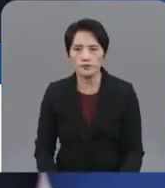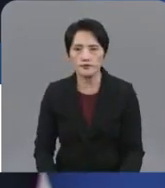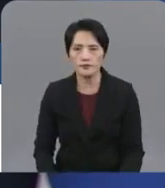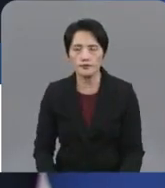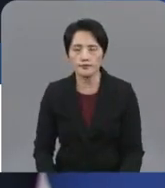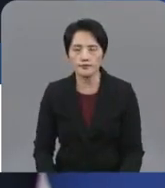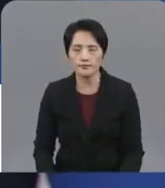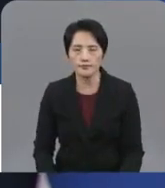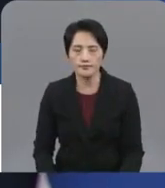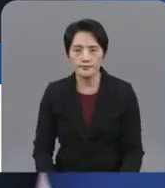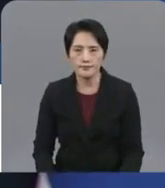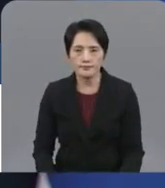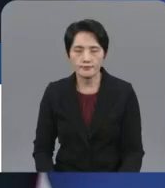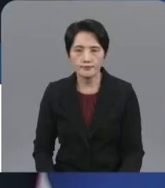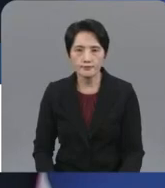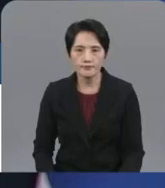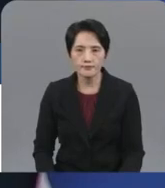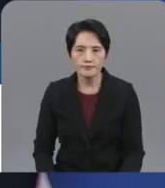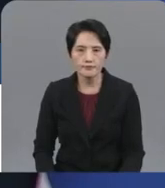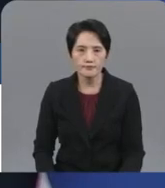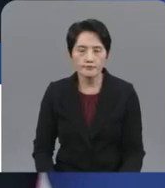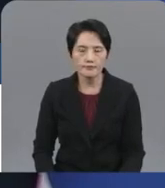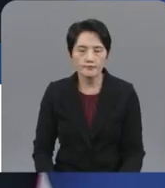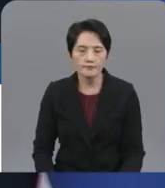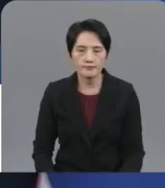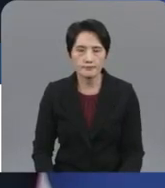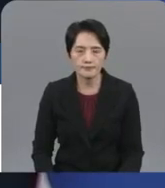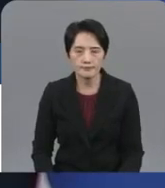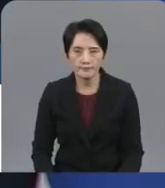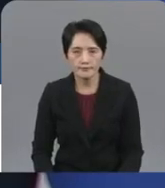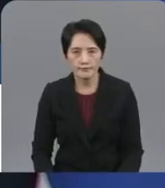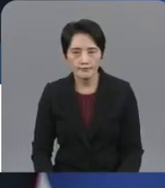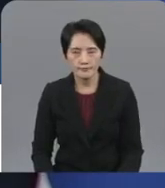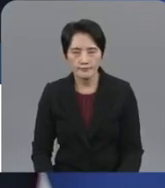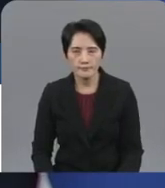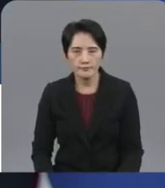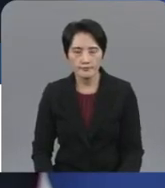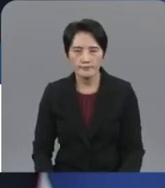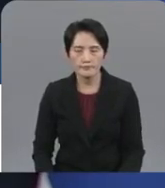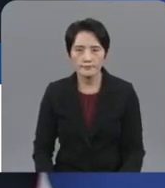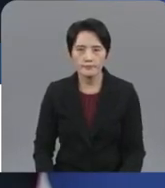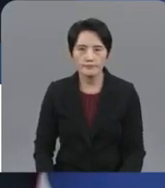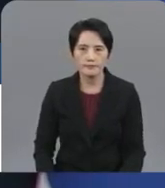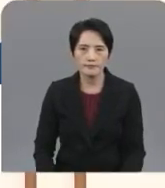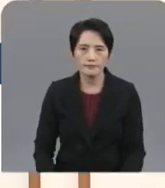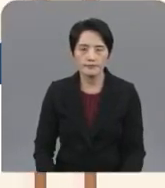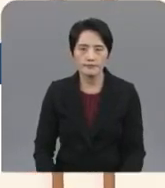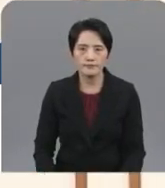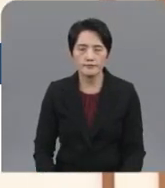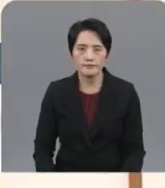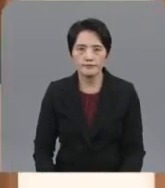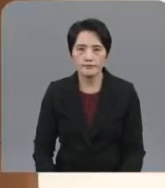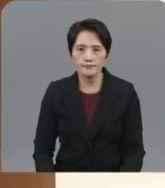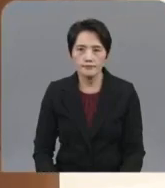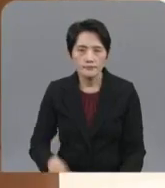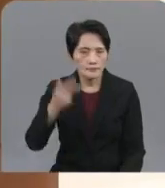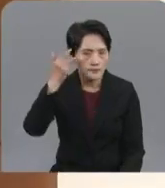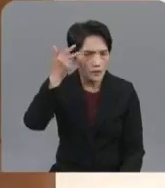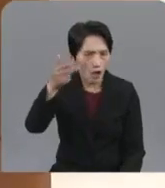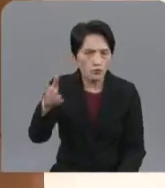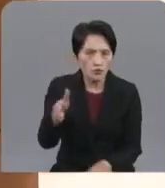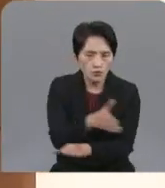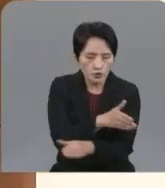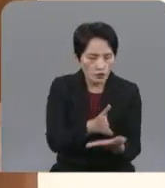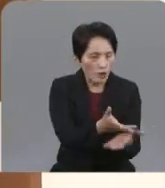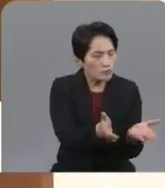trong thời gian qua Nhật Bản chưa từng cho phép chính phủ của một nước thứ ba trực tiếp tới hiện trường nhà máy điện nguyên tử Tuy nhiên một số ý kiến cho rằng